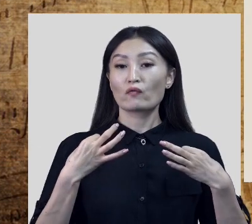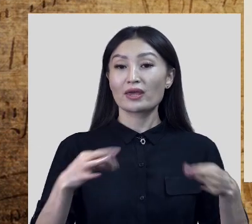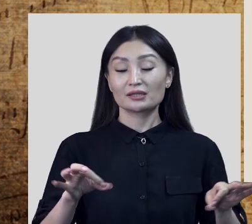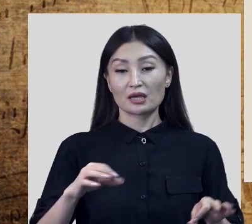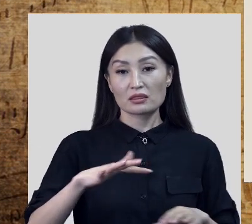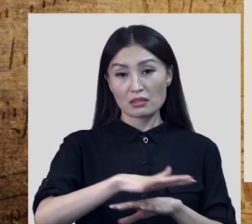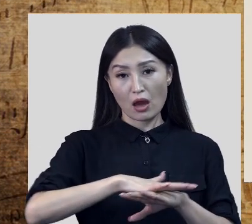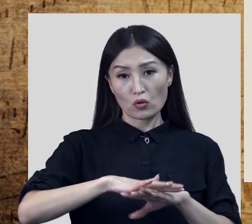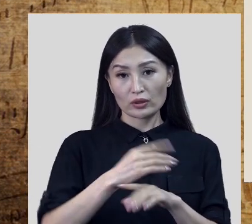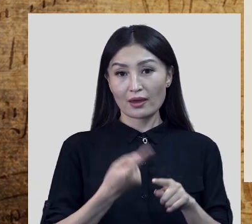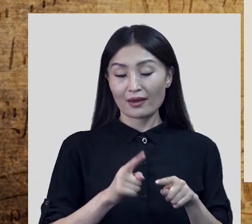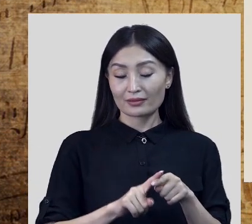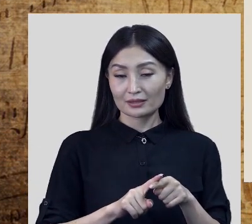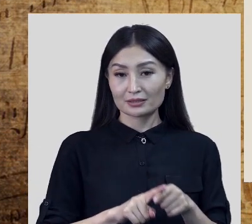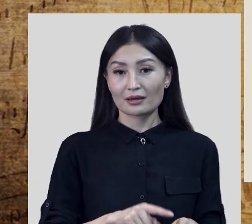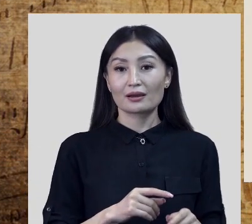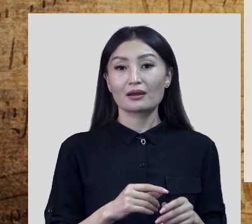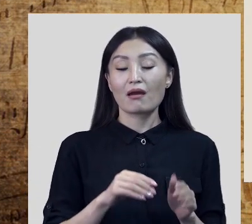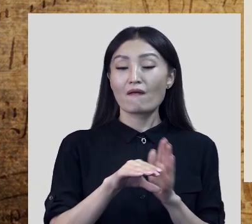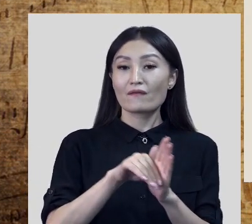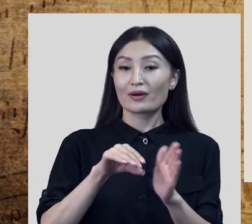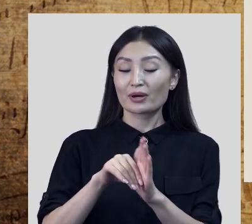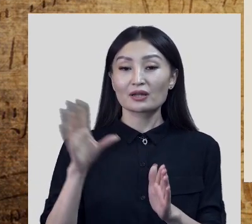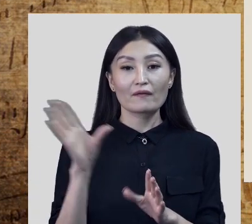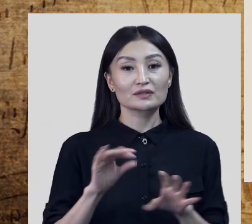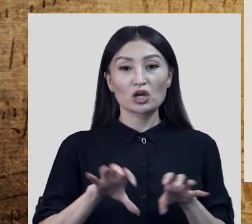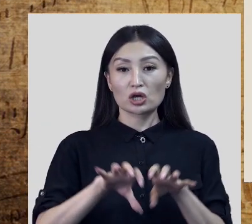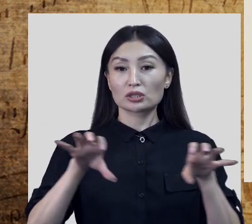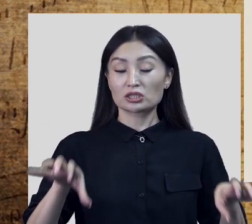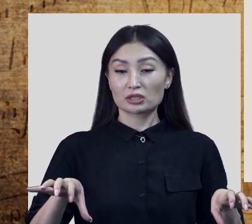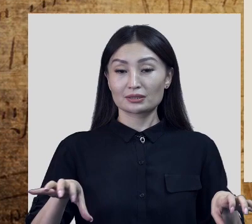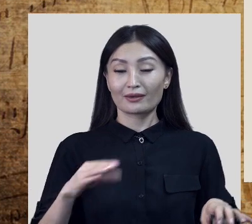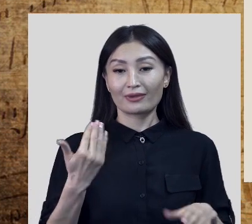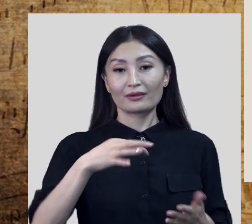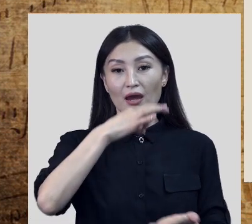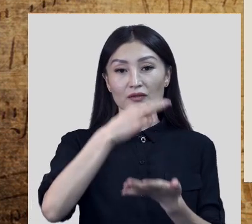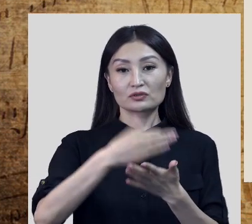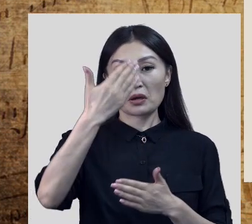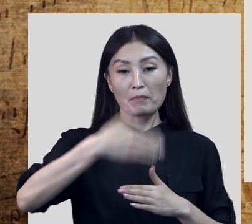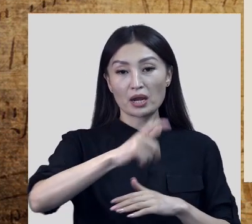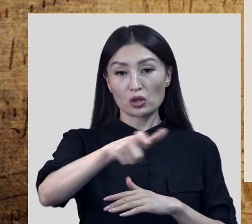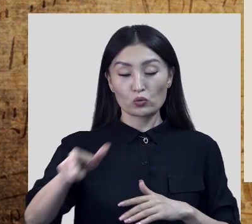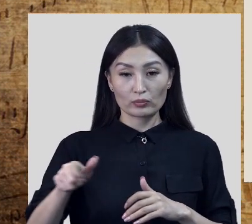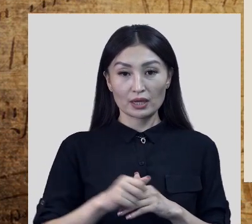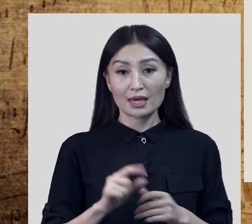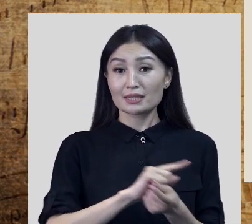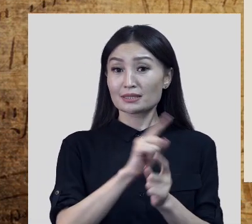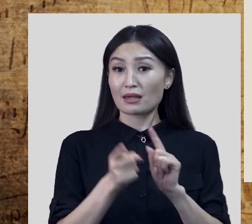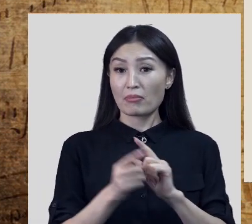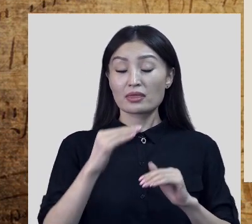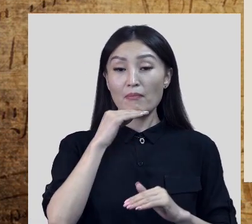с этой целью предполагалось выборность всех должностных лиц их ответственность перед избирателями замена